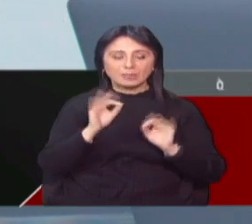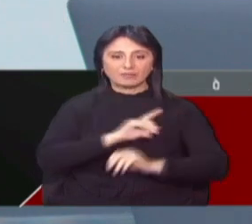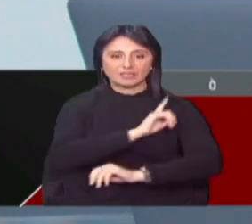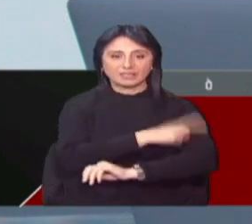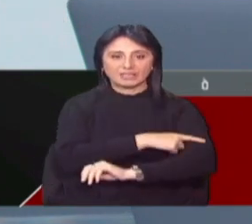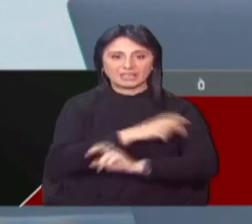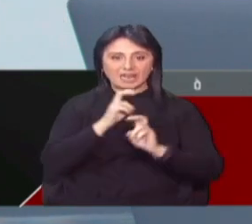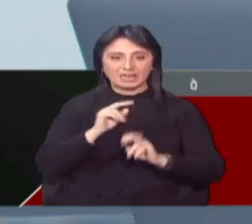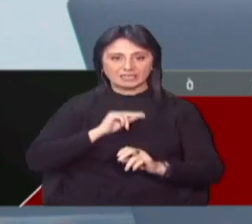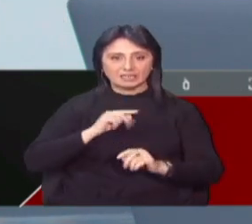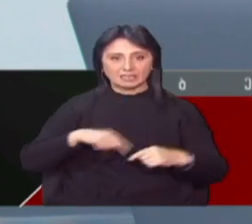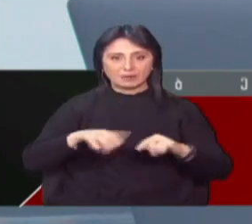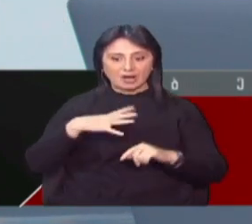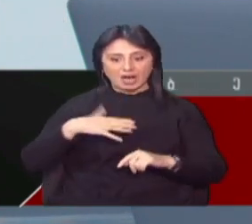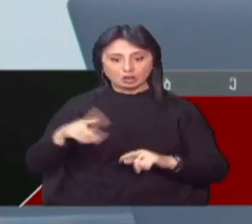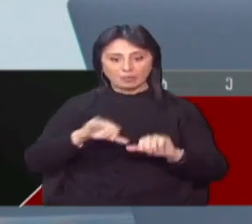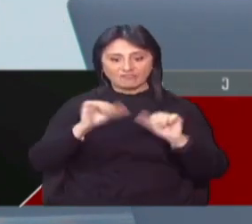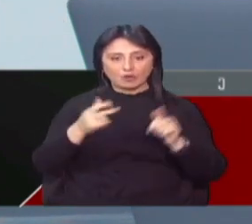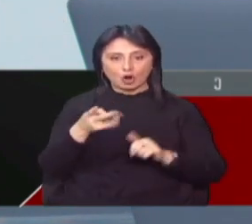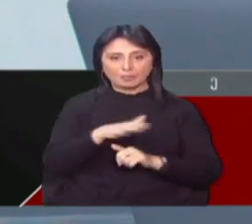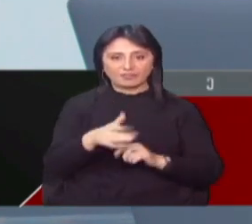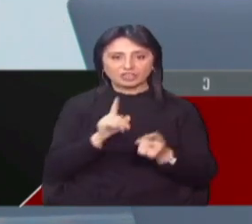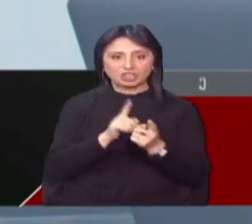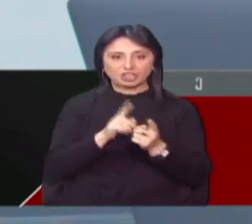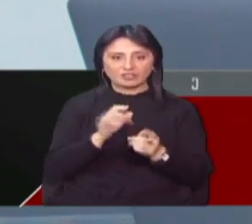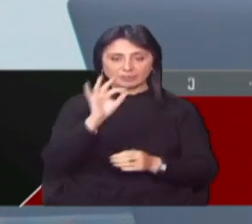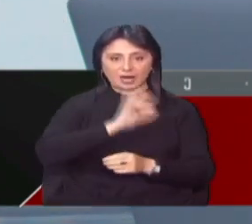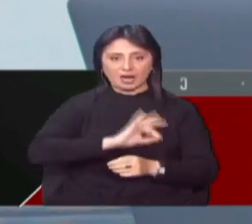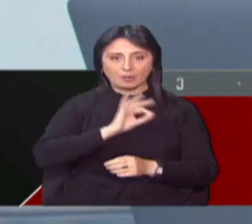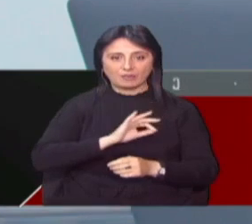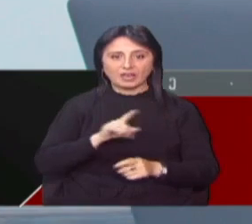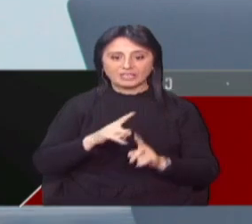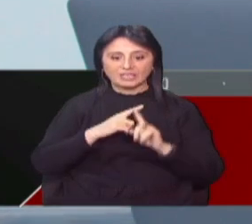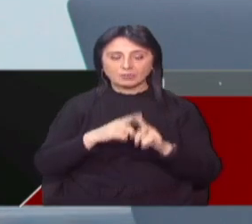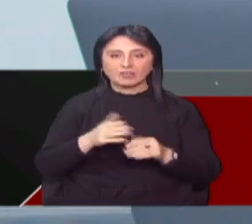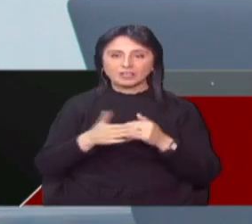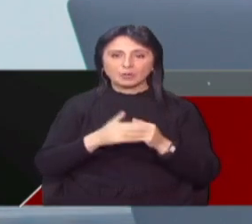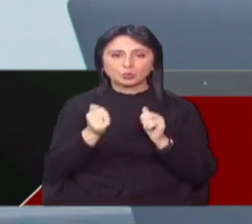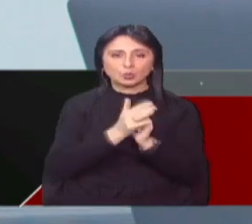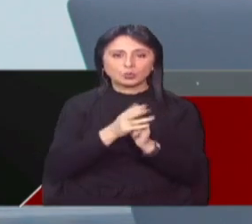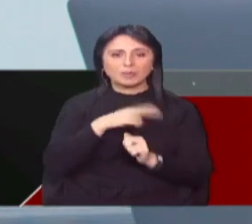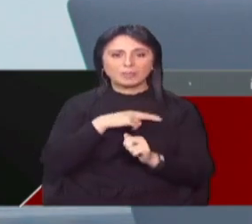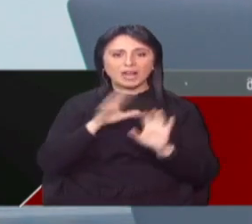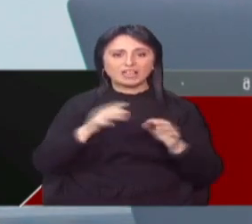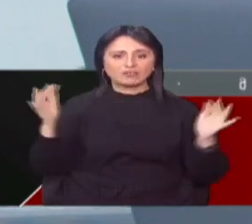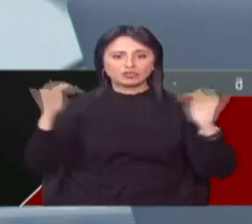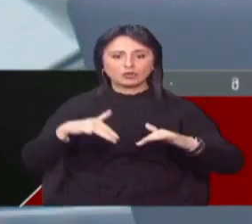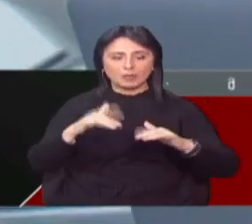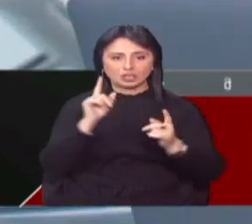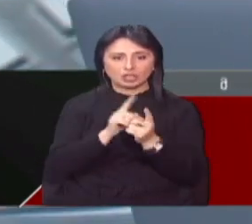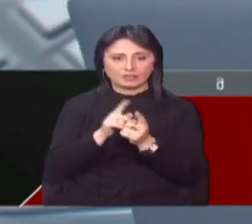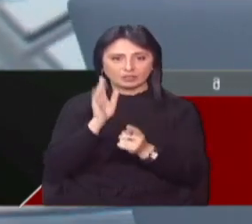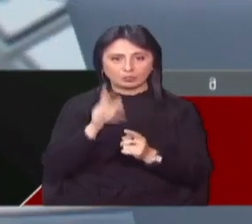ძლიერი ინსტიტუციებია. ქართული მხარე ამ ფორმატს ორმხრივი შეხვედრებისთვის გამოიყენებს. იგი გმება დაახლოებით 15 პარლამენტის თავმჯდომარესთან